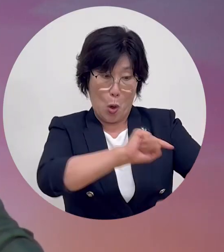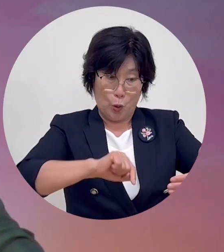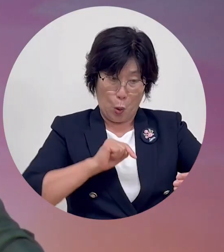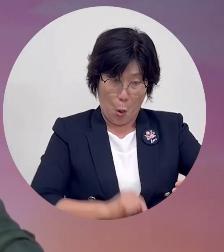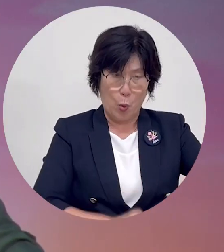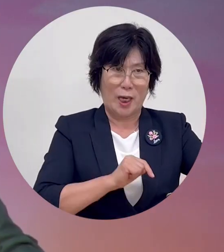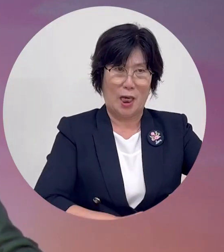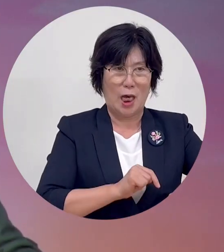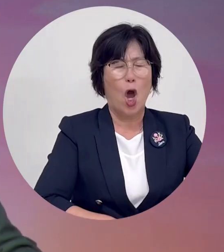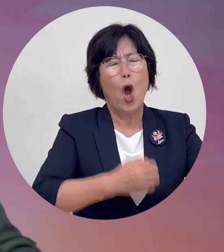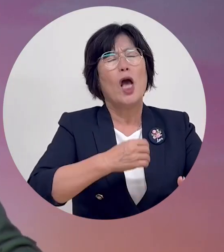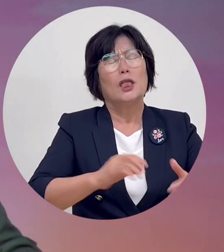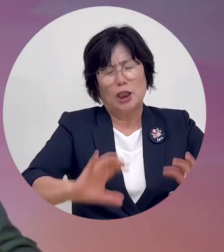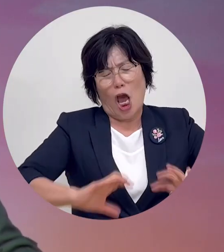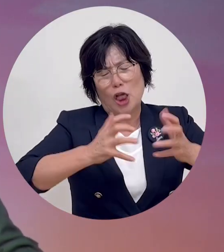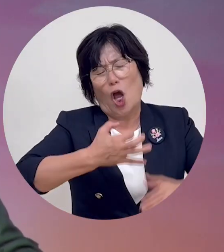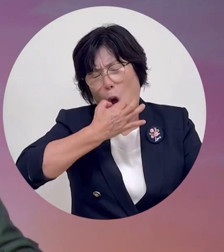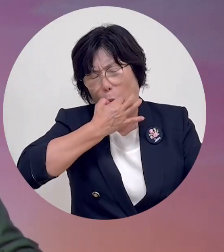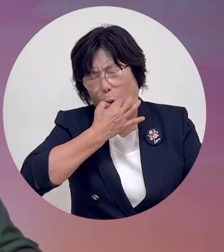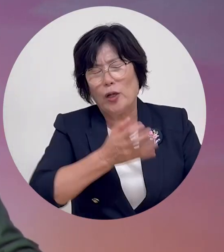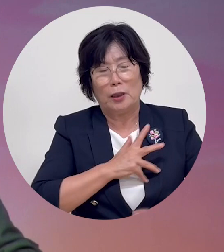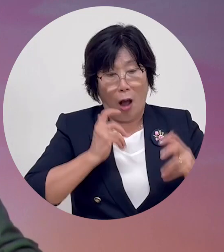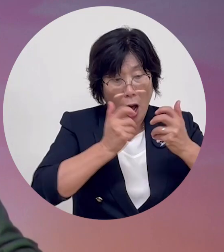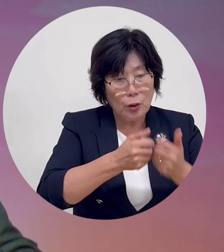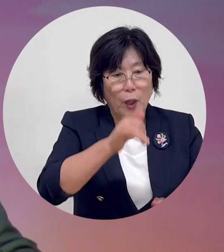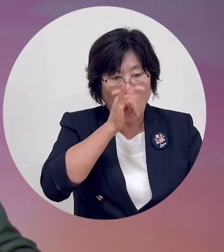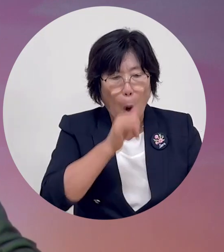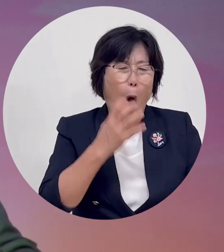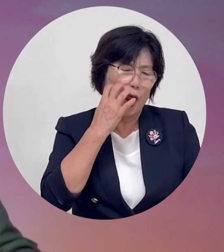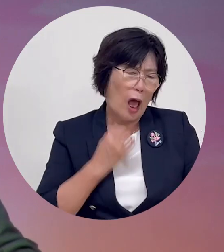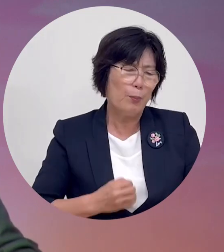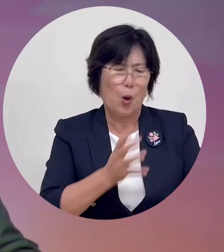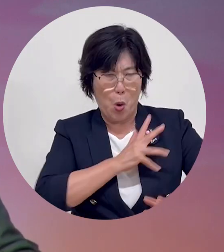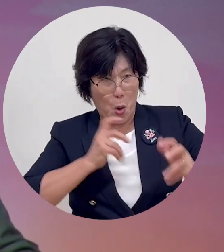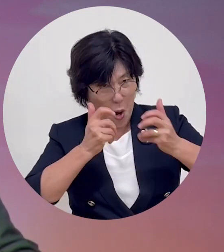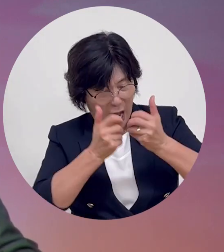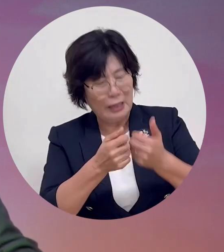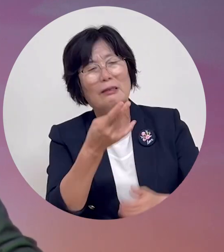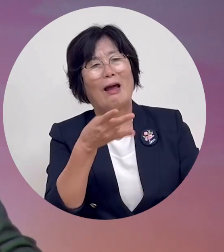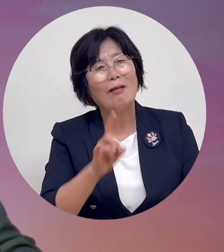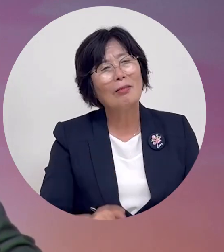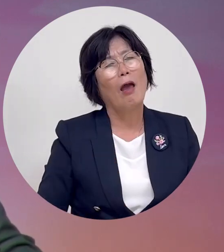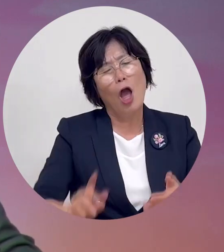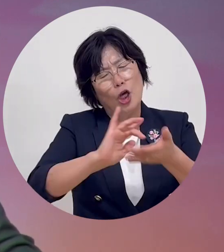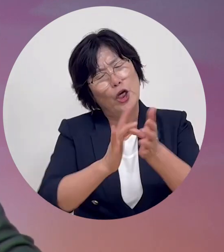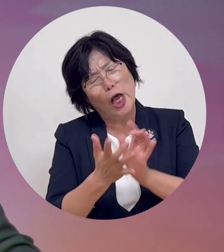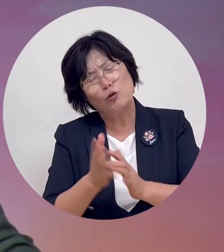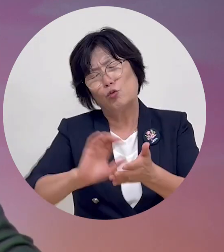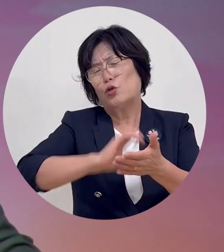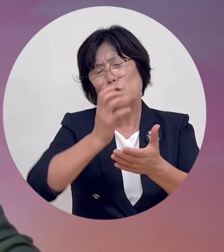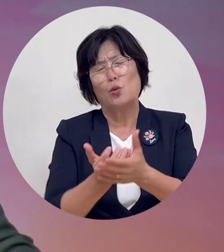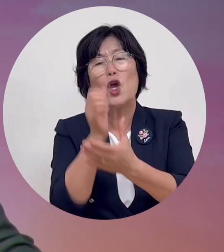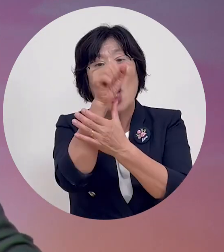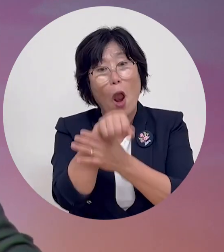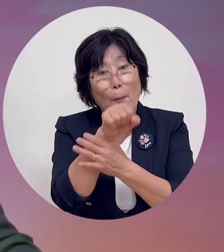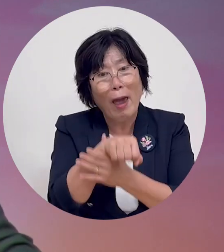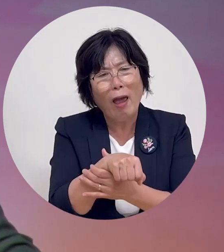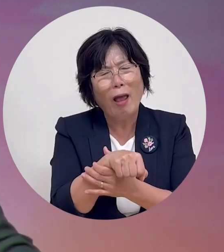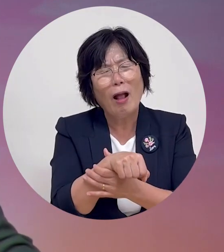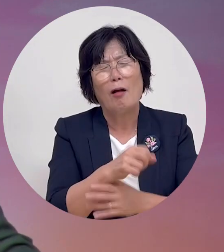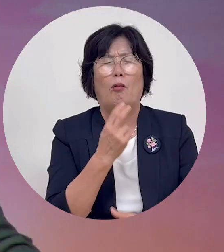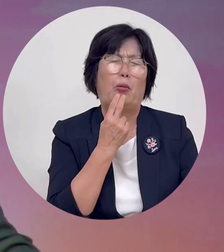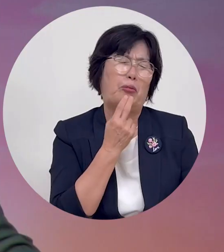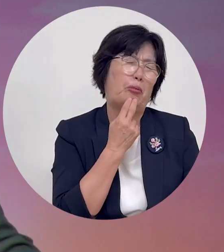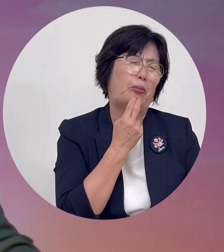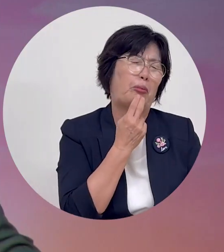세상의 욕심으로 가득한데 탐욕으로 가득한데 예수 그리스도의 열매를 맺는다고요. 전혀